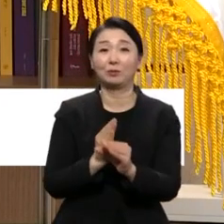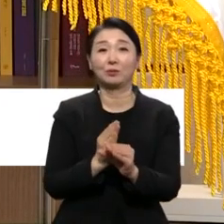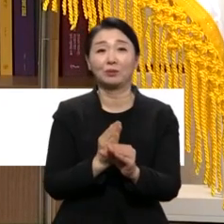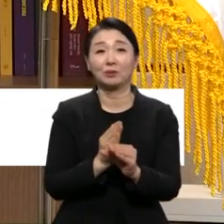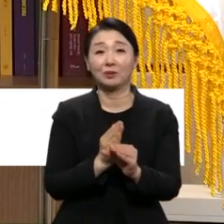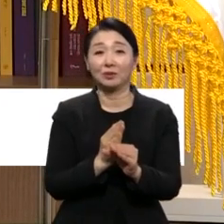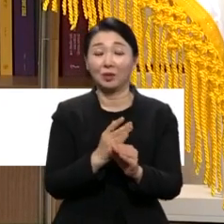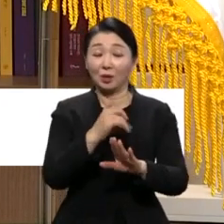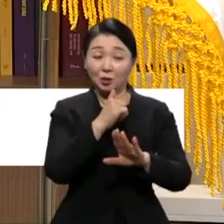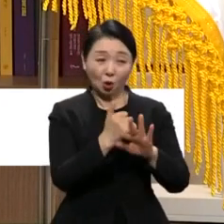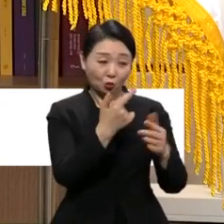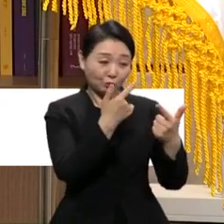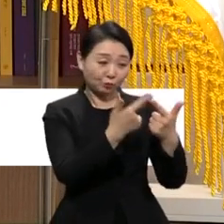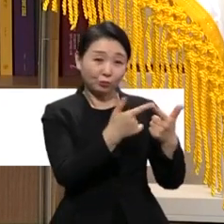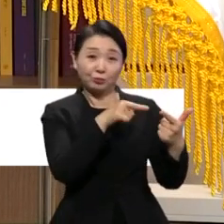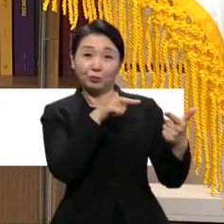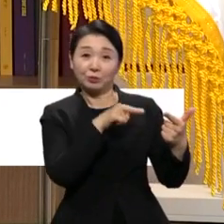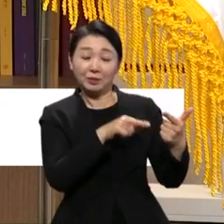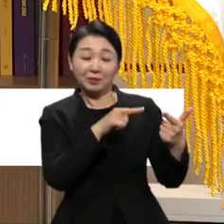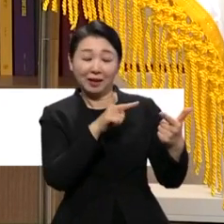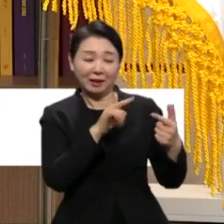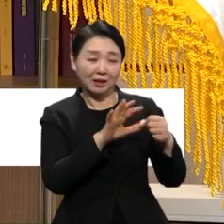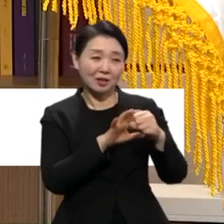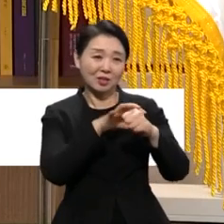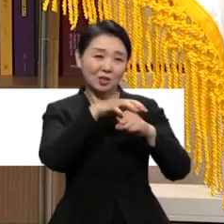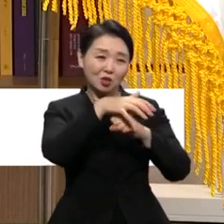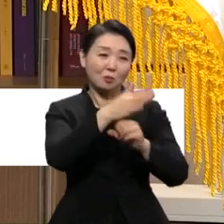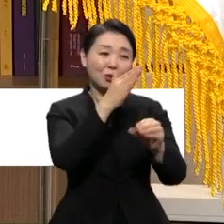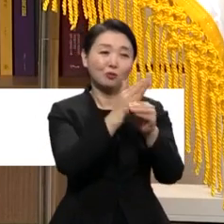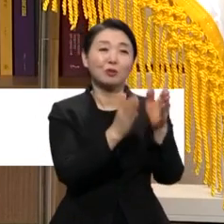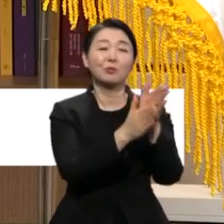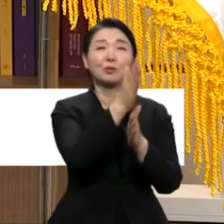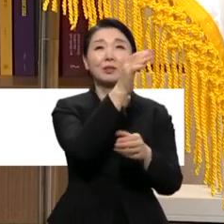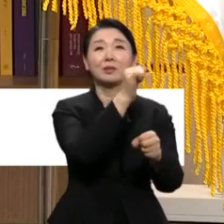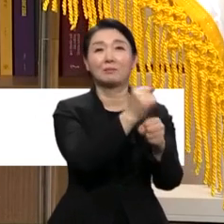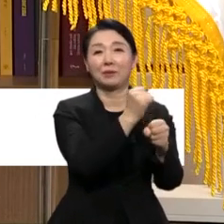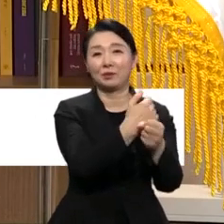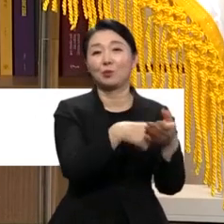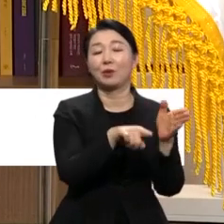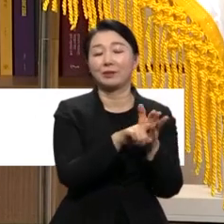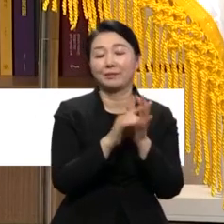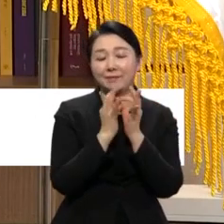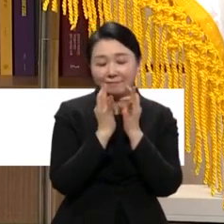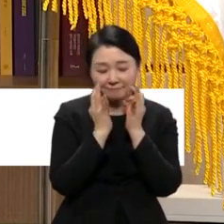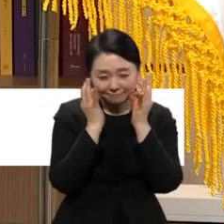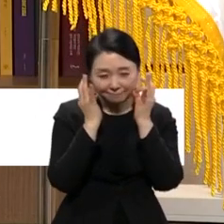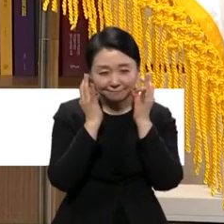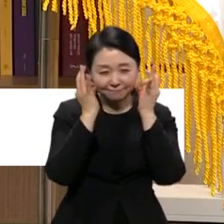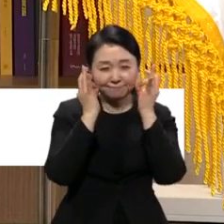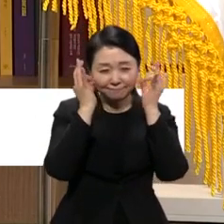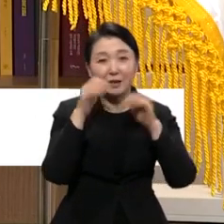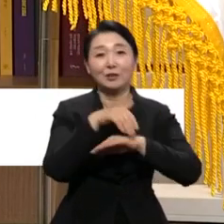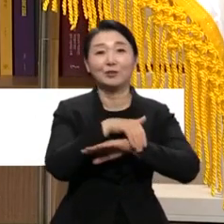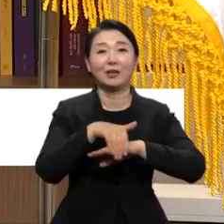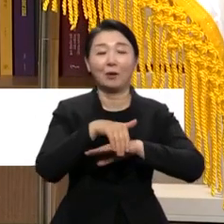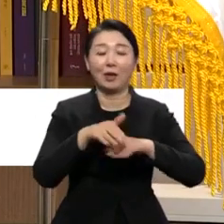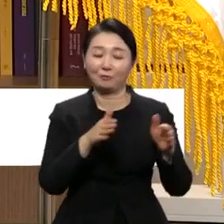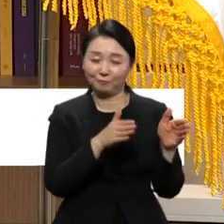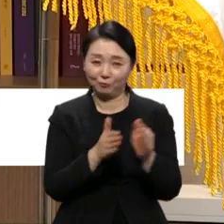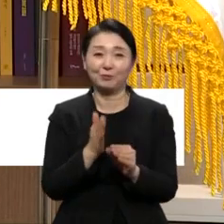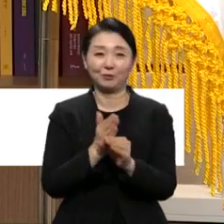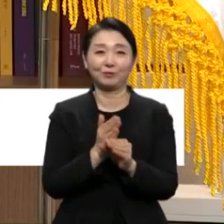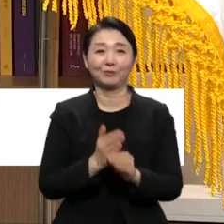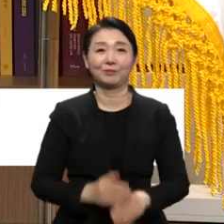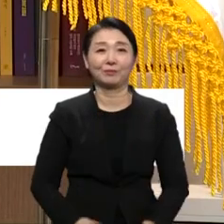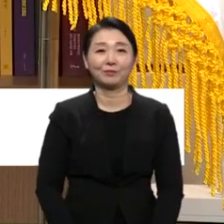그것을 위해서 우리 부산은 지금 글로벌 허브 도시를 위한 준비를 착실히 그리고 힘차게 진행을